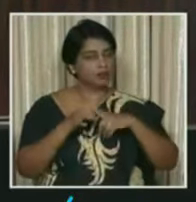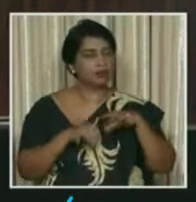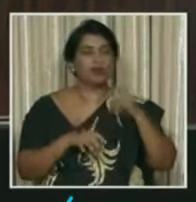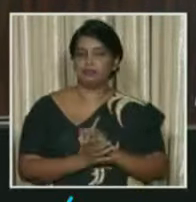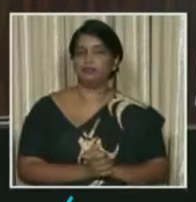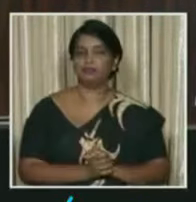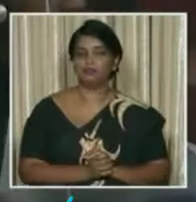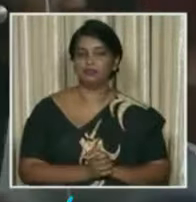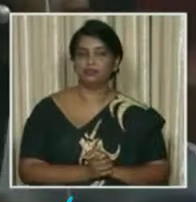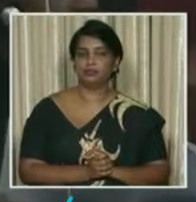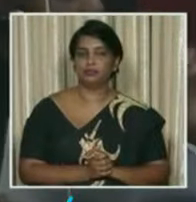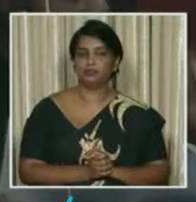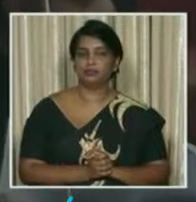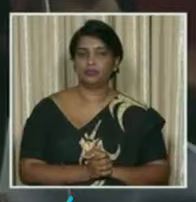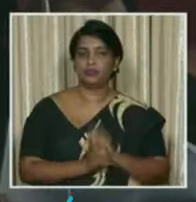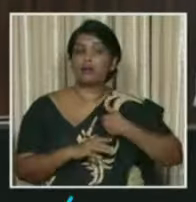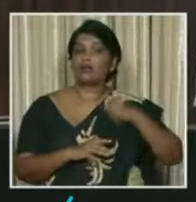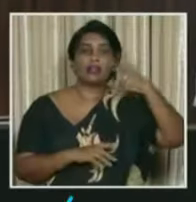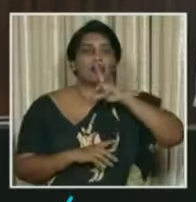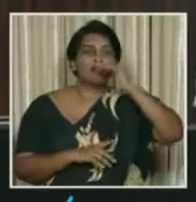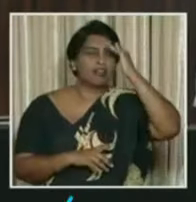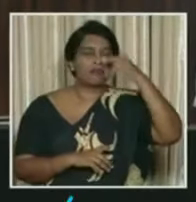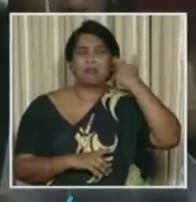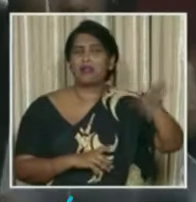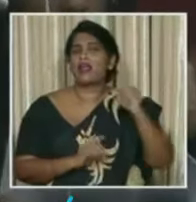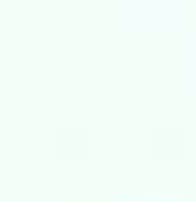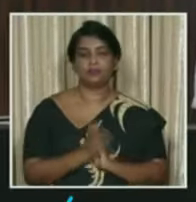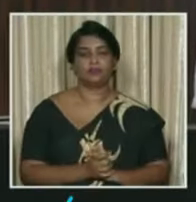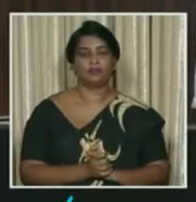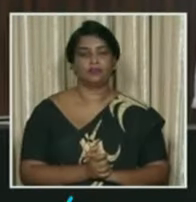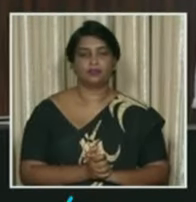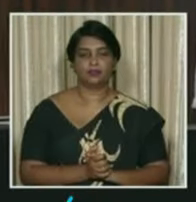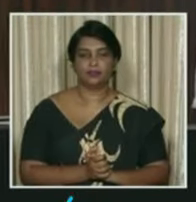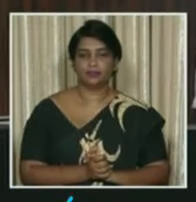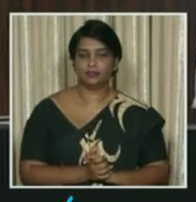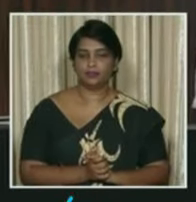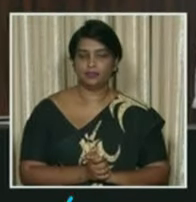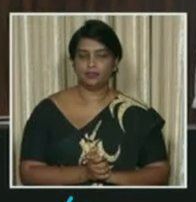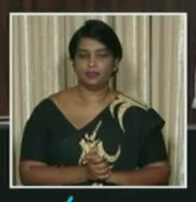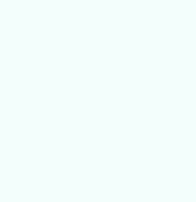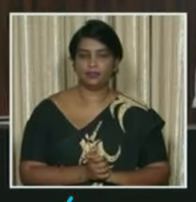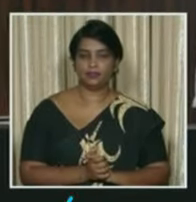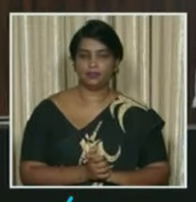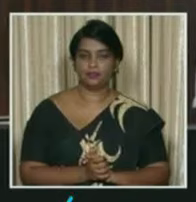තමයි. නීතිපති නීතිපති ඔබතුමාට උපදෙස් දෙන්න බෑනේ. ඇයි ඔබතුමා කමිටුව පත් කරුවේ එරක්?